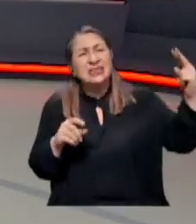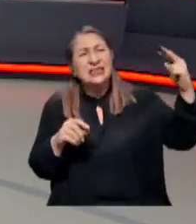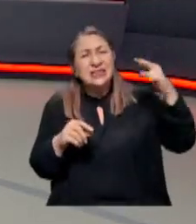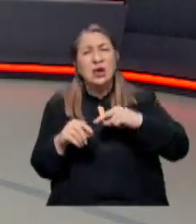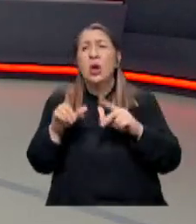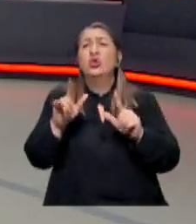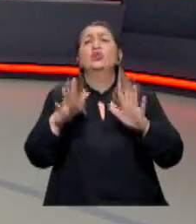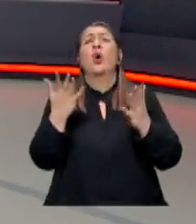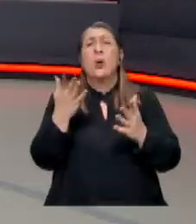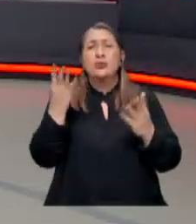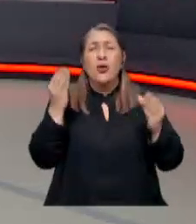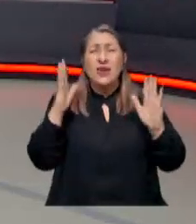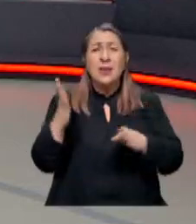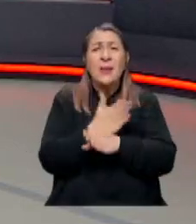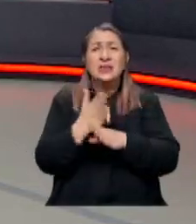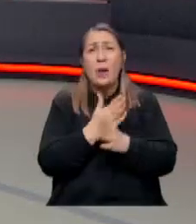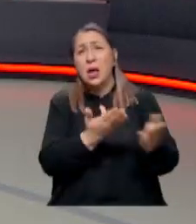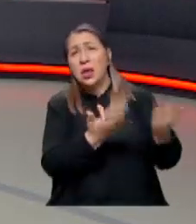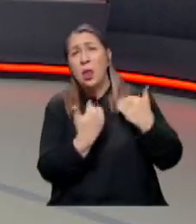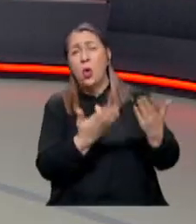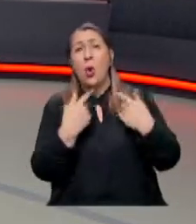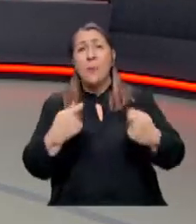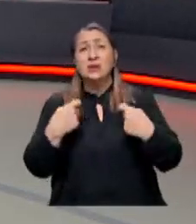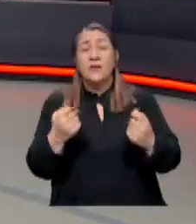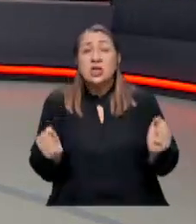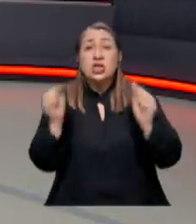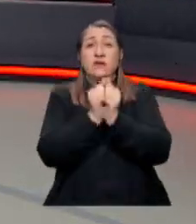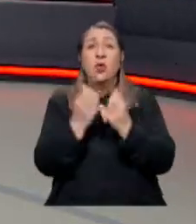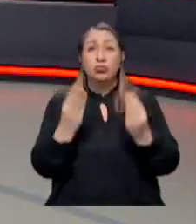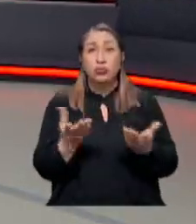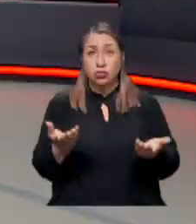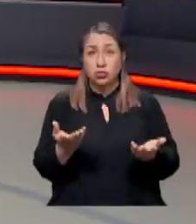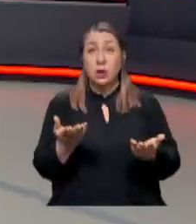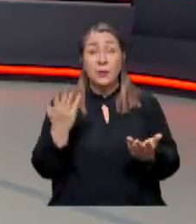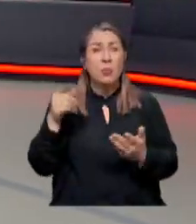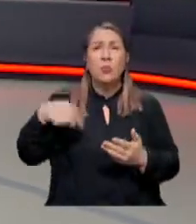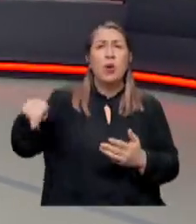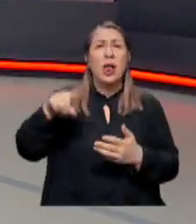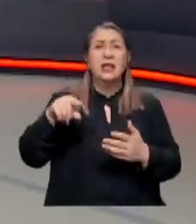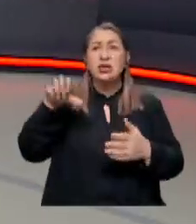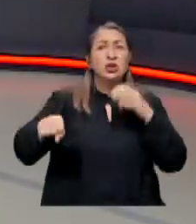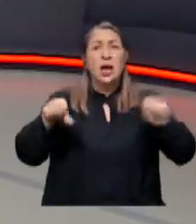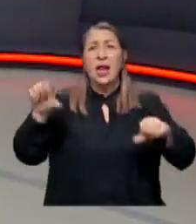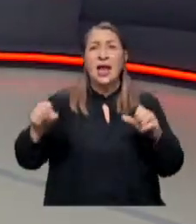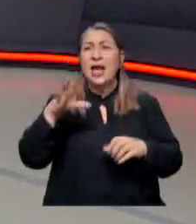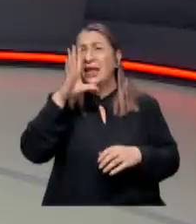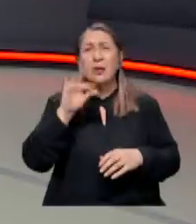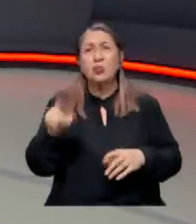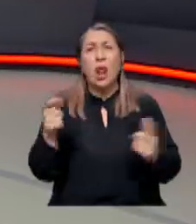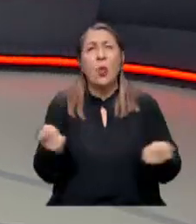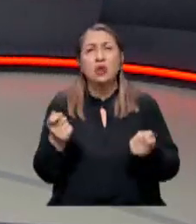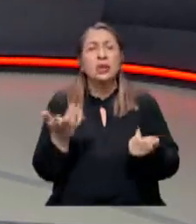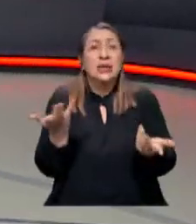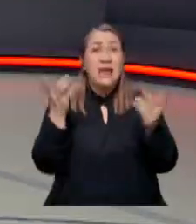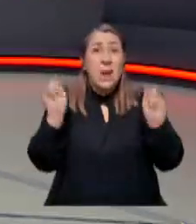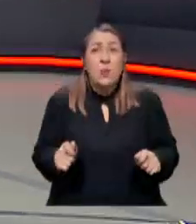gelmesinin lüzumu olmayan pek çok üründe oralardan geliyor. Maliyetleri ikiye katlanmış durumda. Peki buralarda işgal kim bunlarla uğraşıyor,